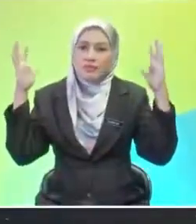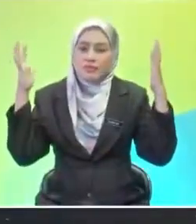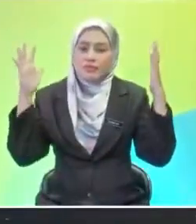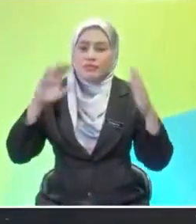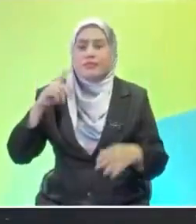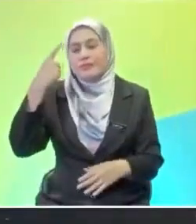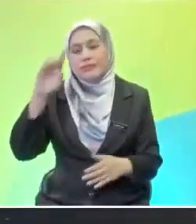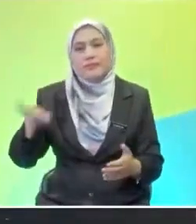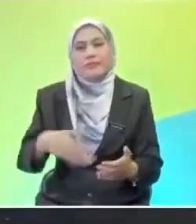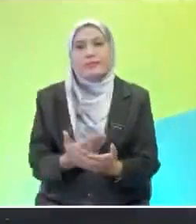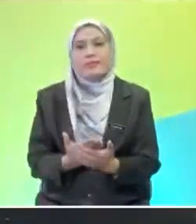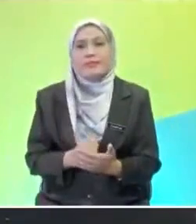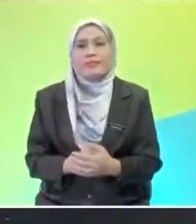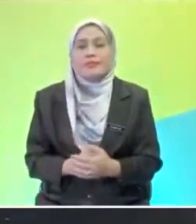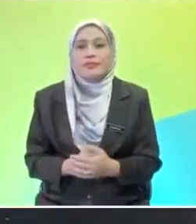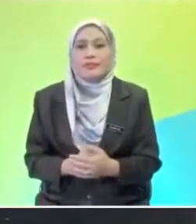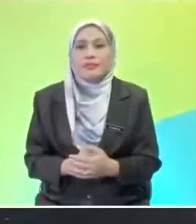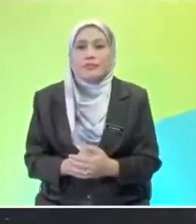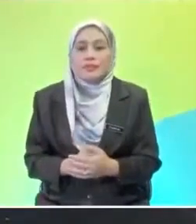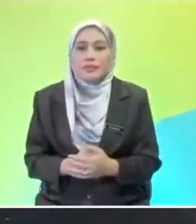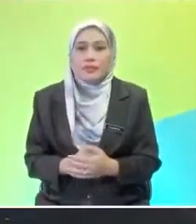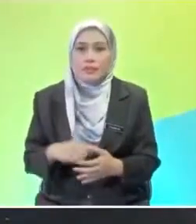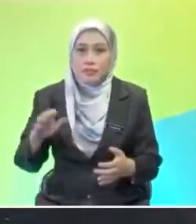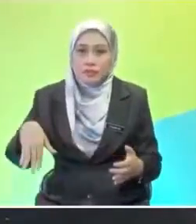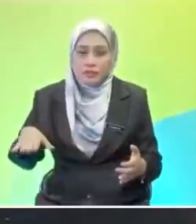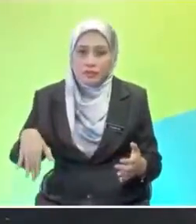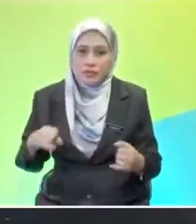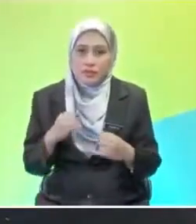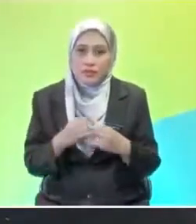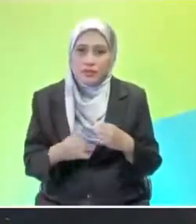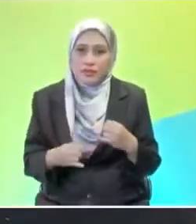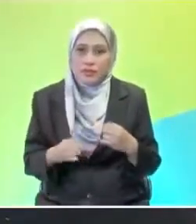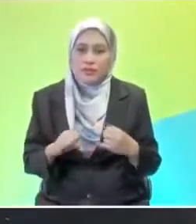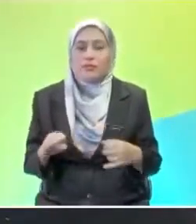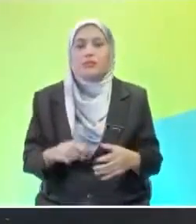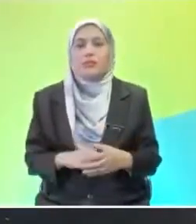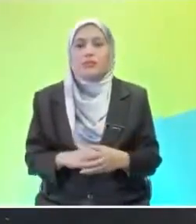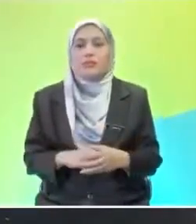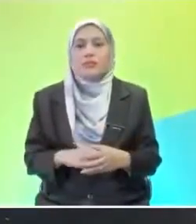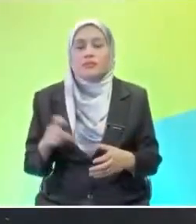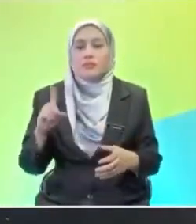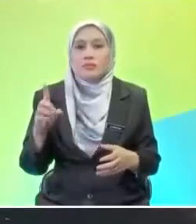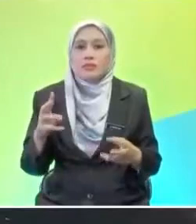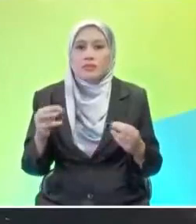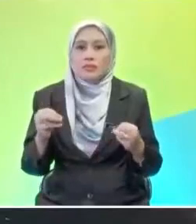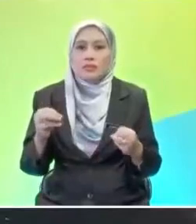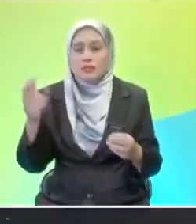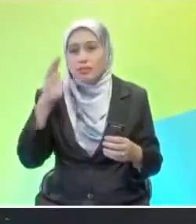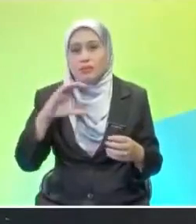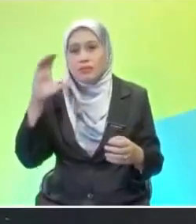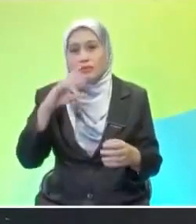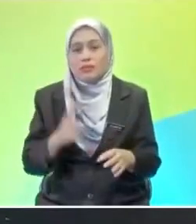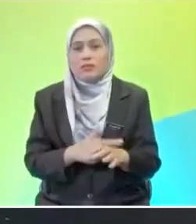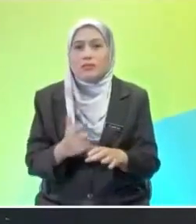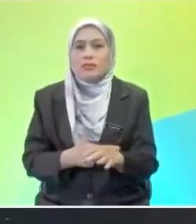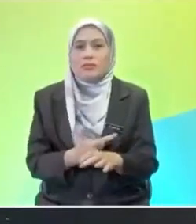dan tahniah. Okey, baiklah cikgu. Sebelum kita mengakhiri rancangan, di manakah mereka yang ingin membuat sedikit ulang kaji untuk kelas hari